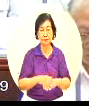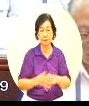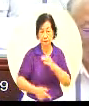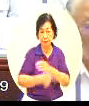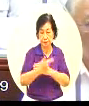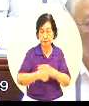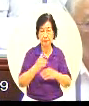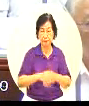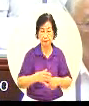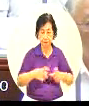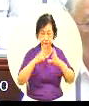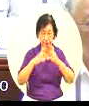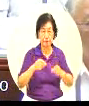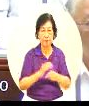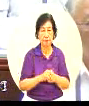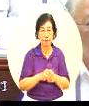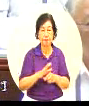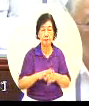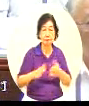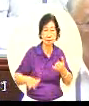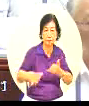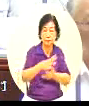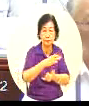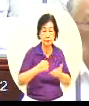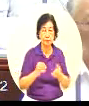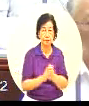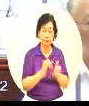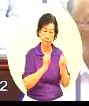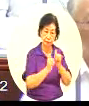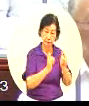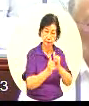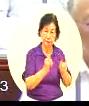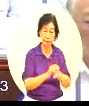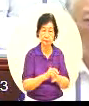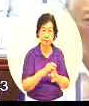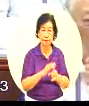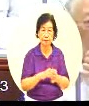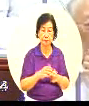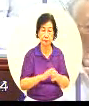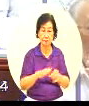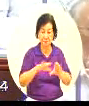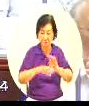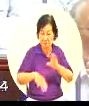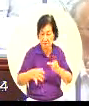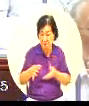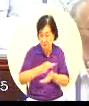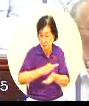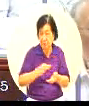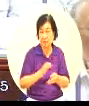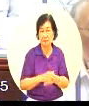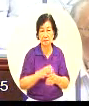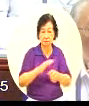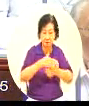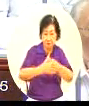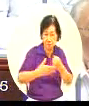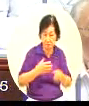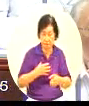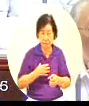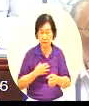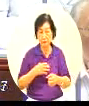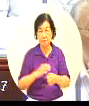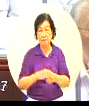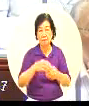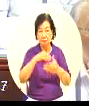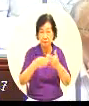案给全国的国民，讲到底是要税收制，还是要用保险制？啊，这部分也是